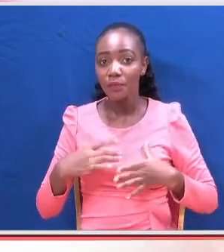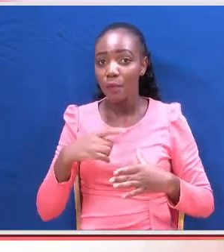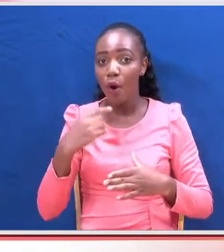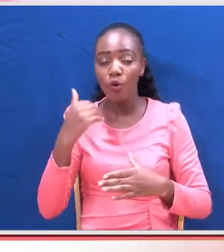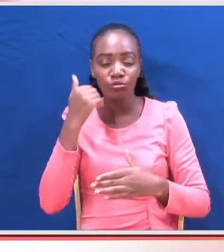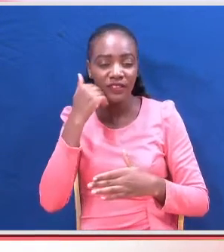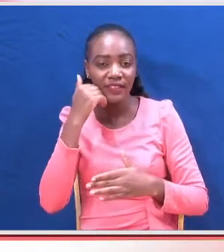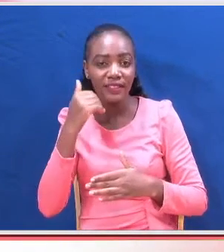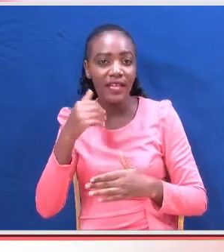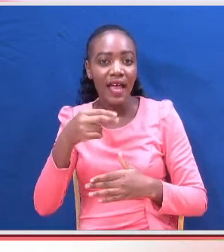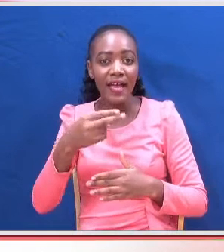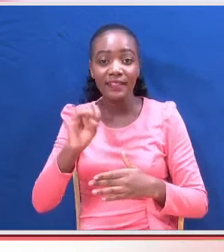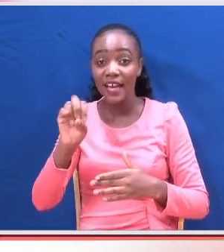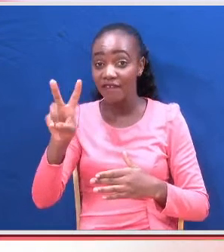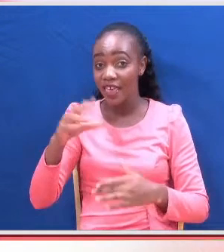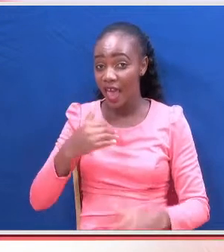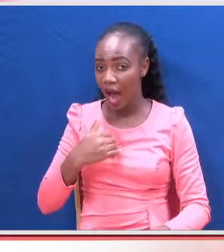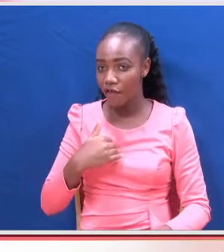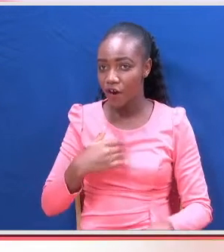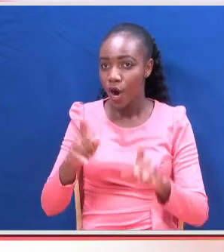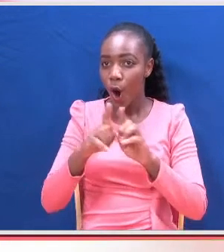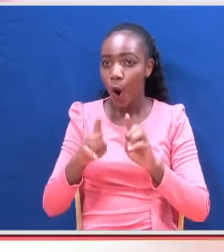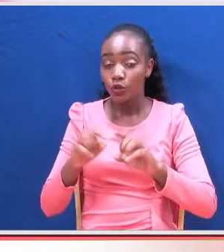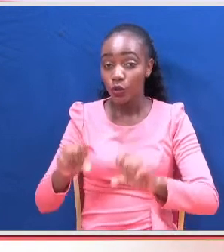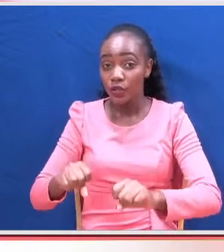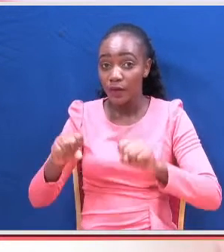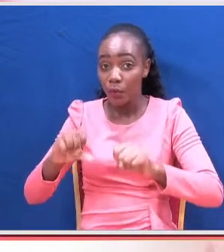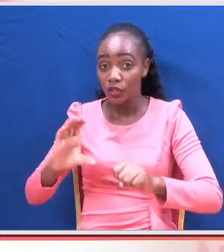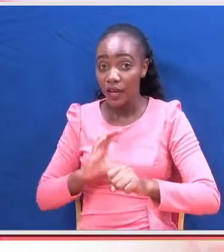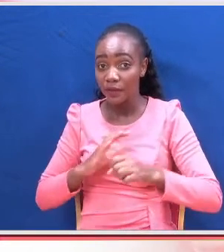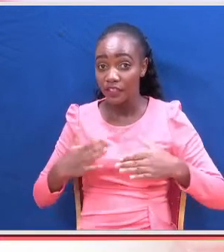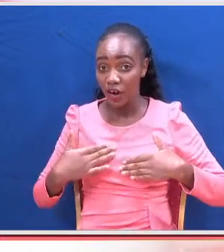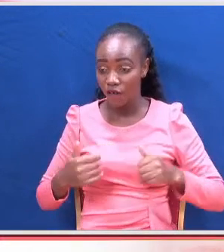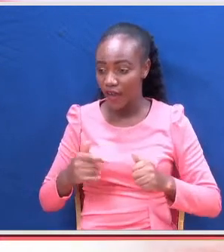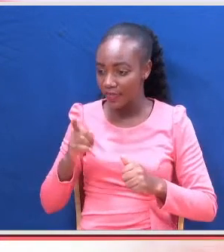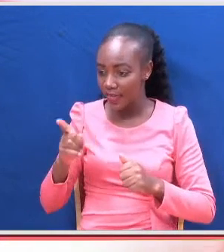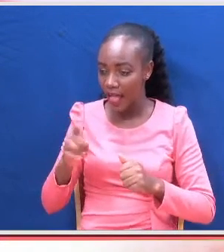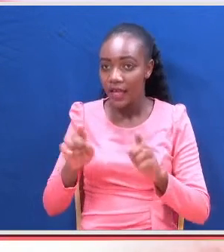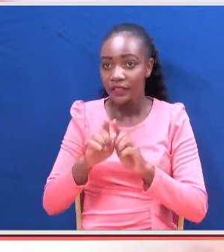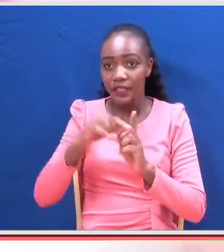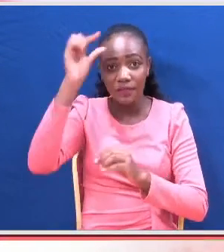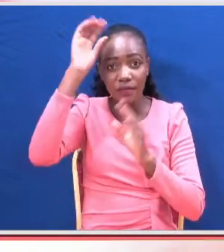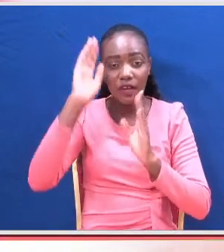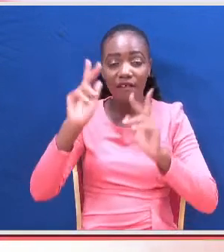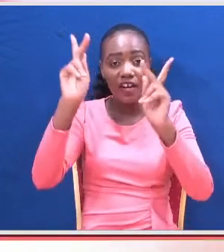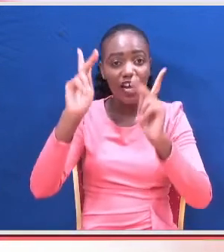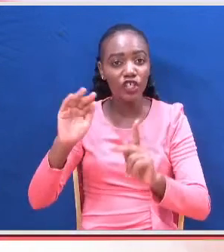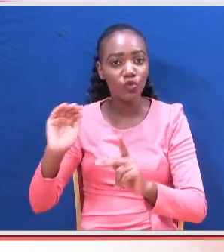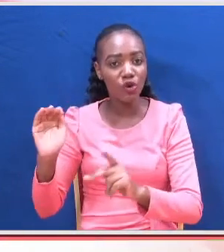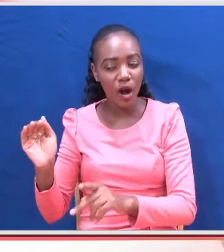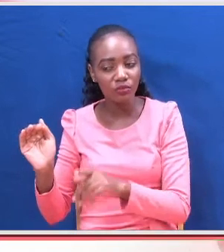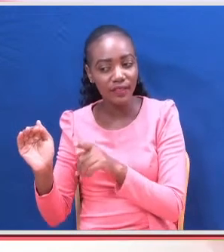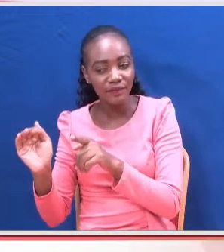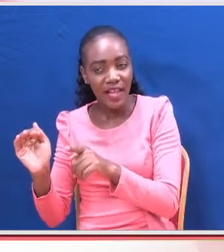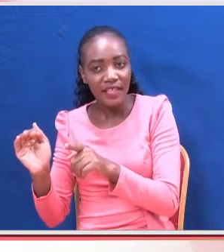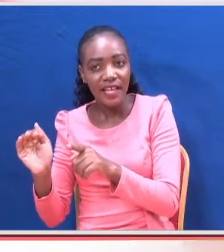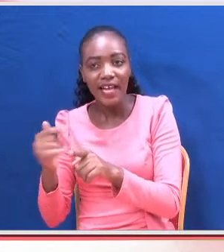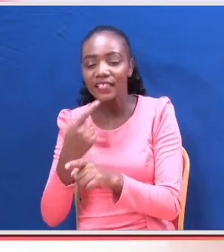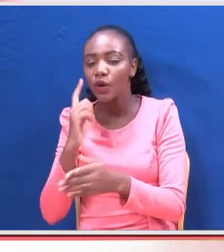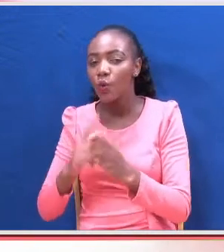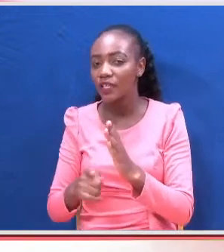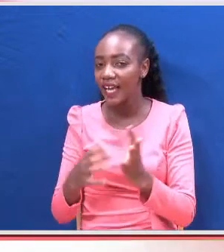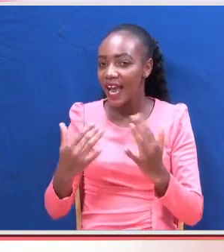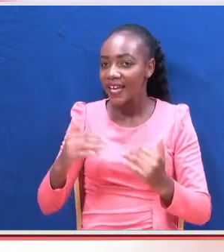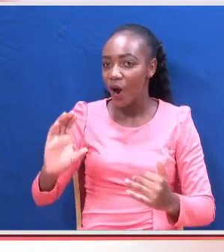wanaougua ugonjwa wa ukimwi. Mwenyekiti wa kamati ya afya katika baraza hilo na pia gavana wa Kisumu Profesa Anyang' Nyong'o amesema